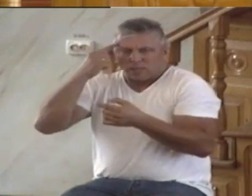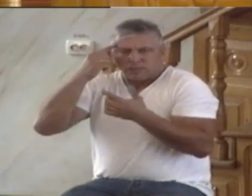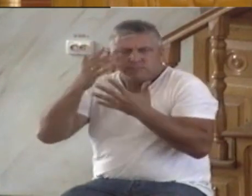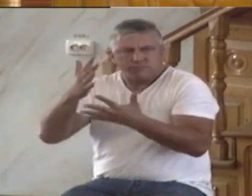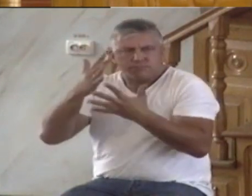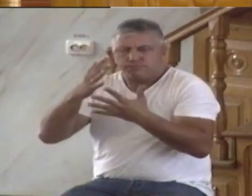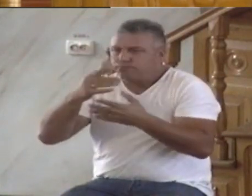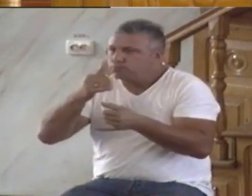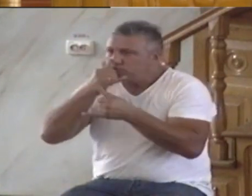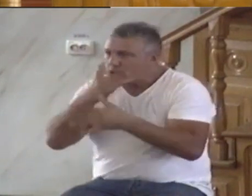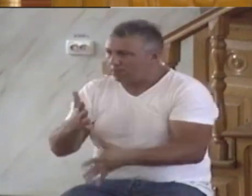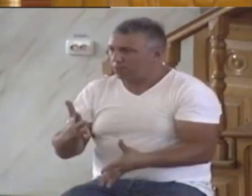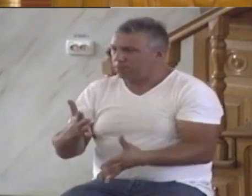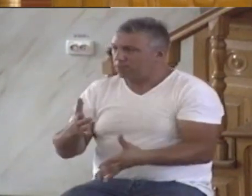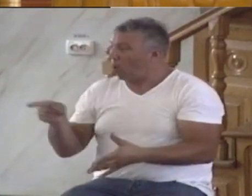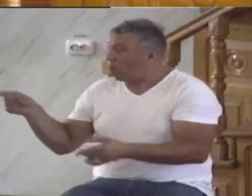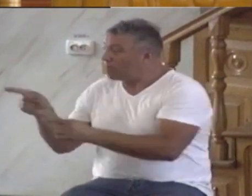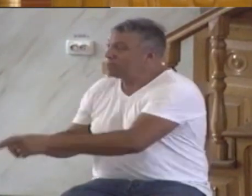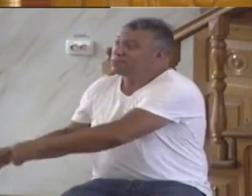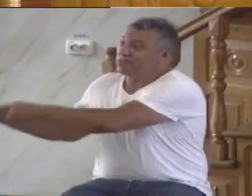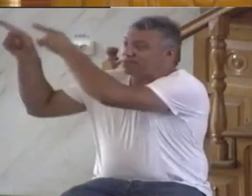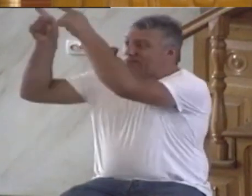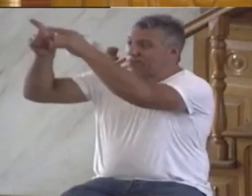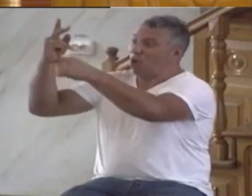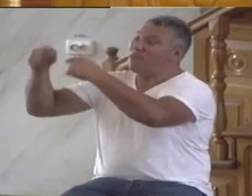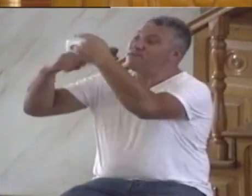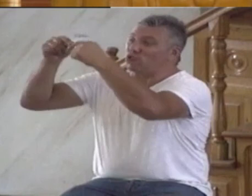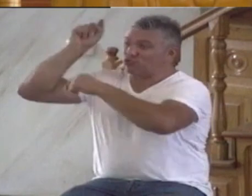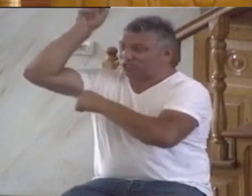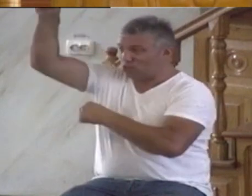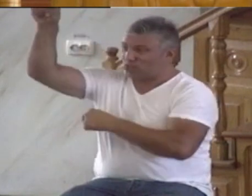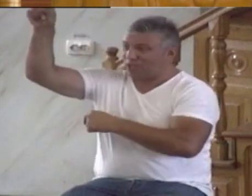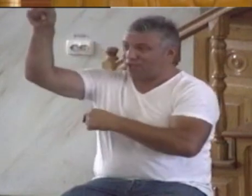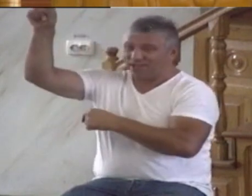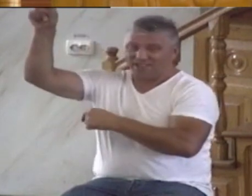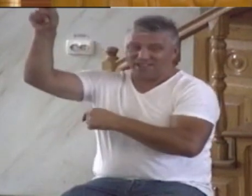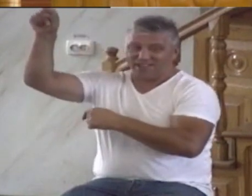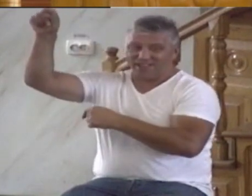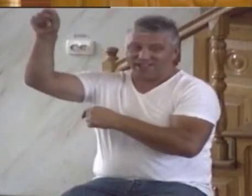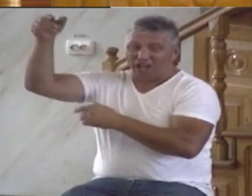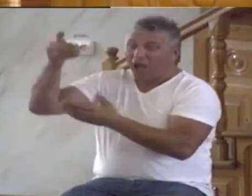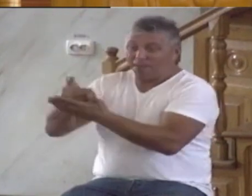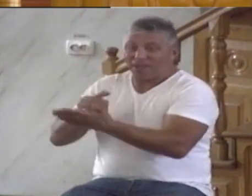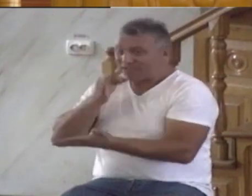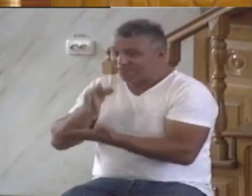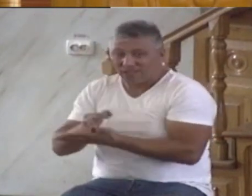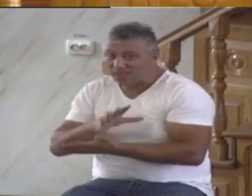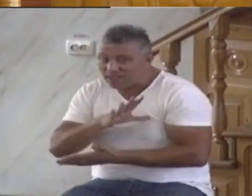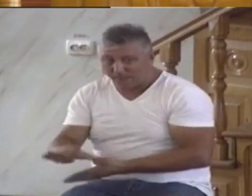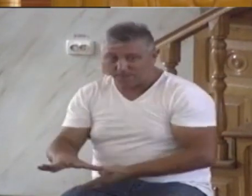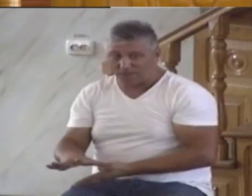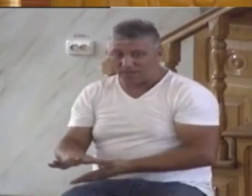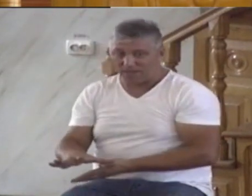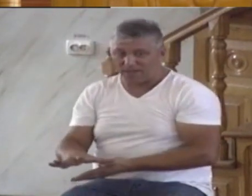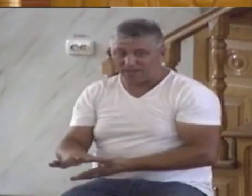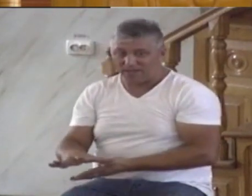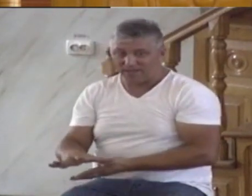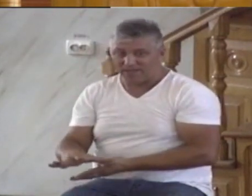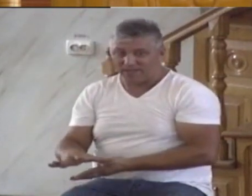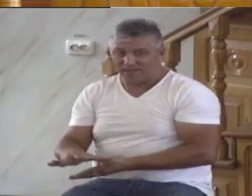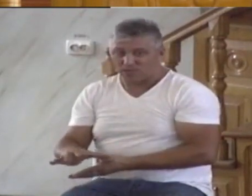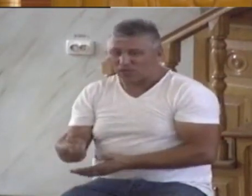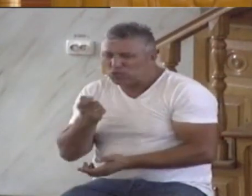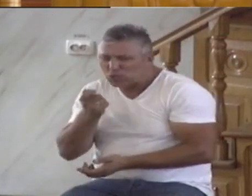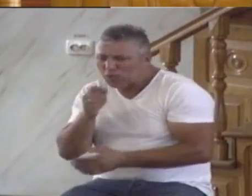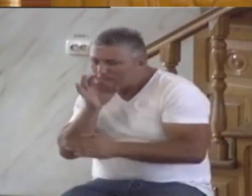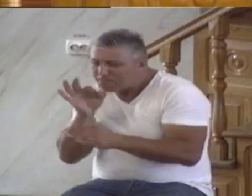не получив ясного ответа, кроме разве намека «Блажен, кто не